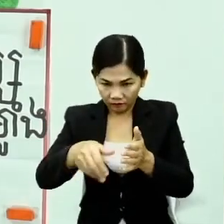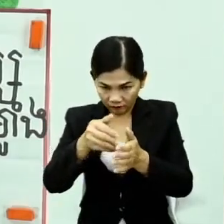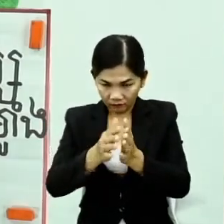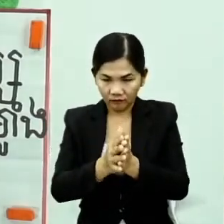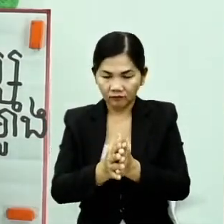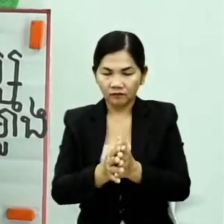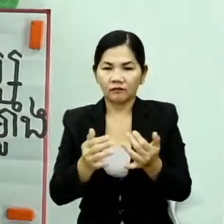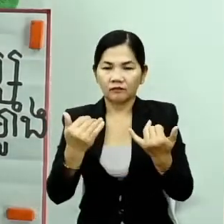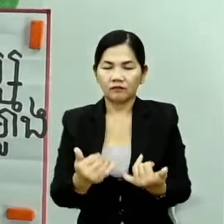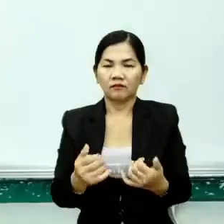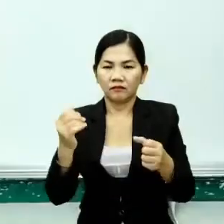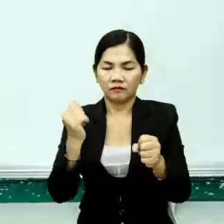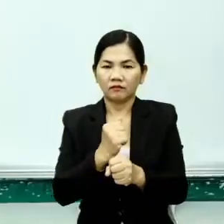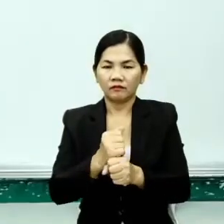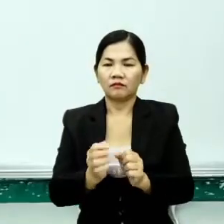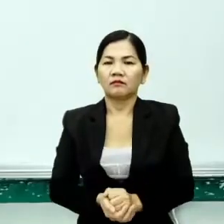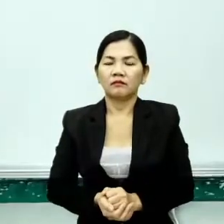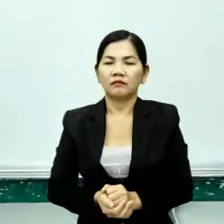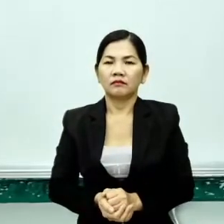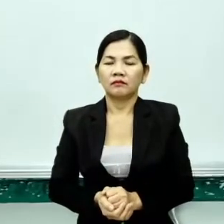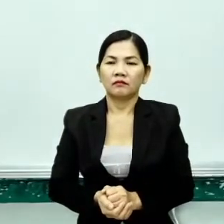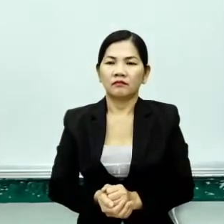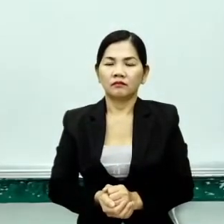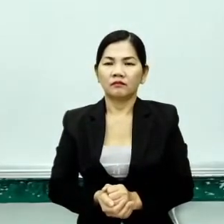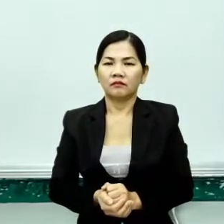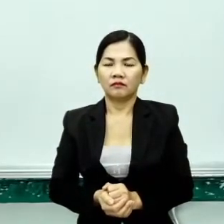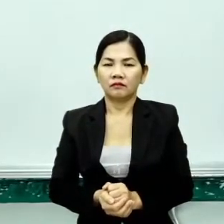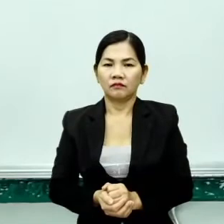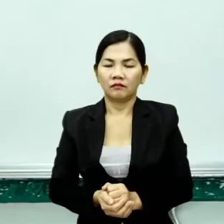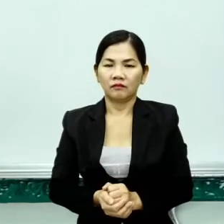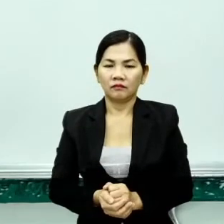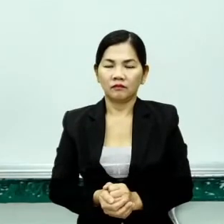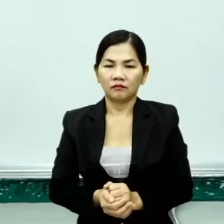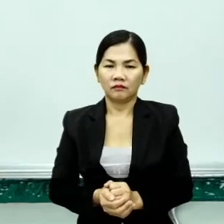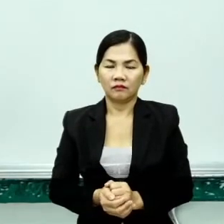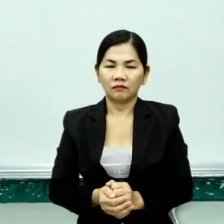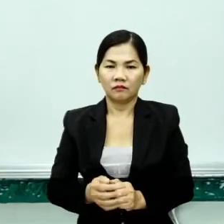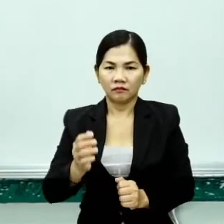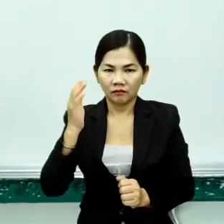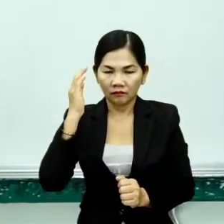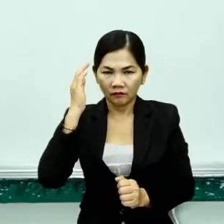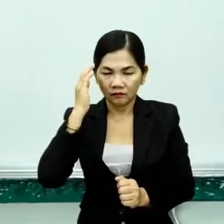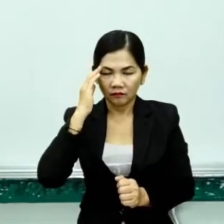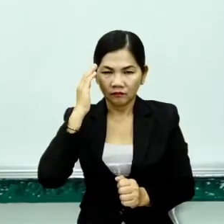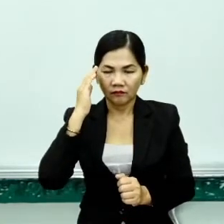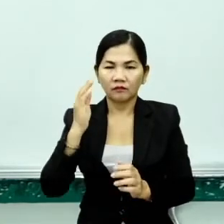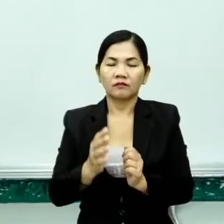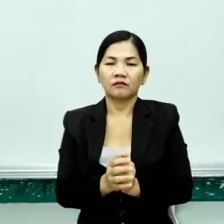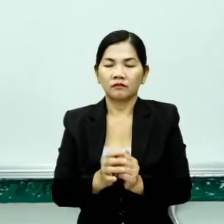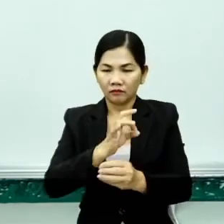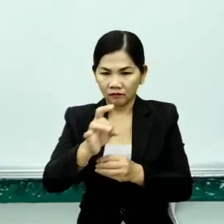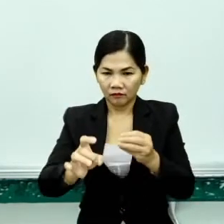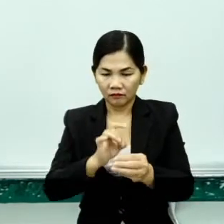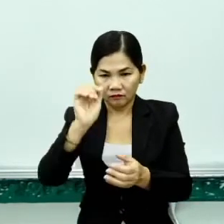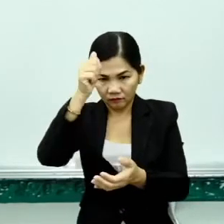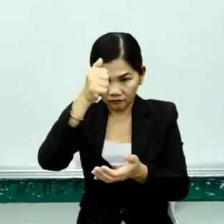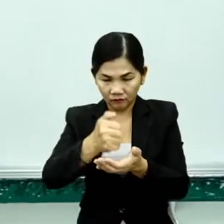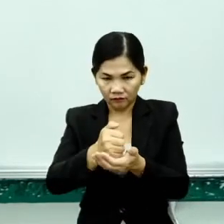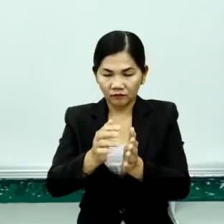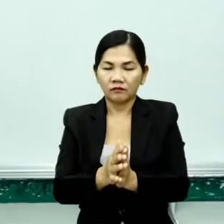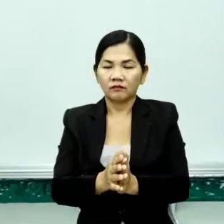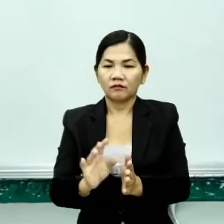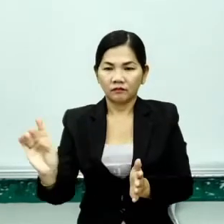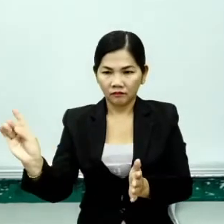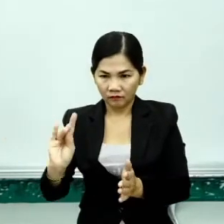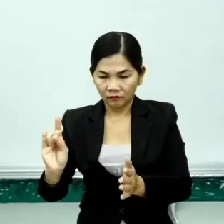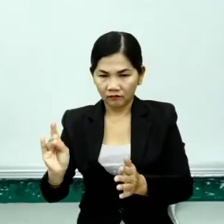chân con tặng ạc nghĩa cha con tặng ạc nghĩa con ban cha đồng hái ông pi pho bị giáo cha rộng bạch